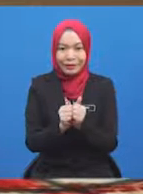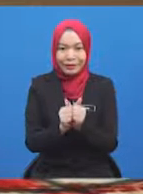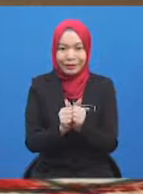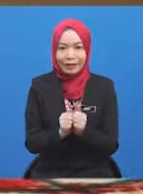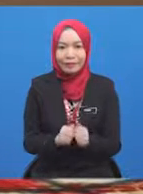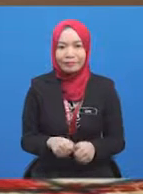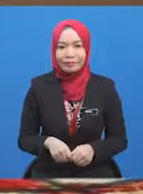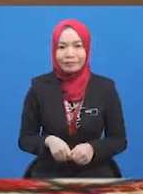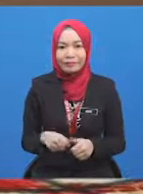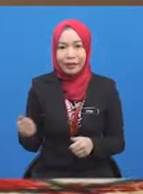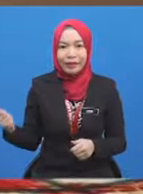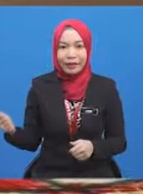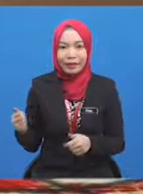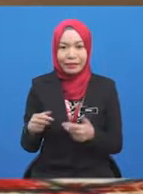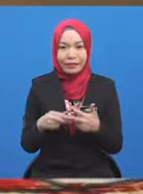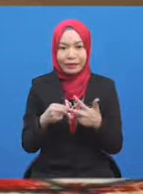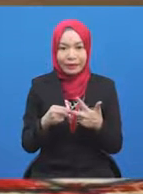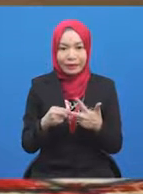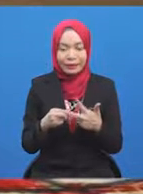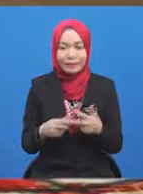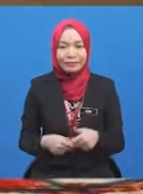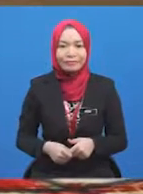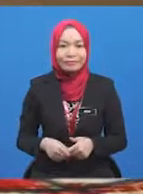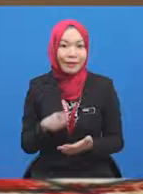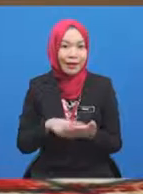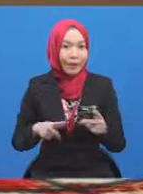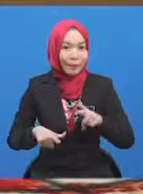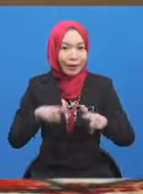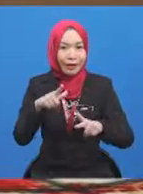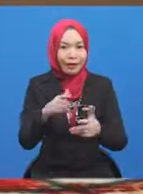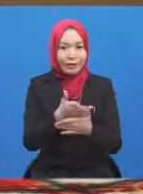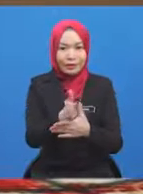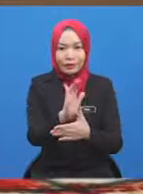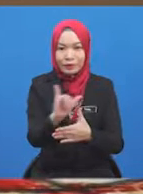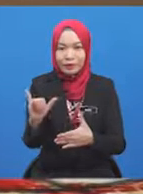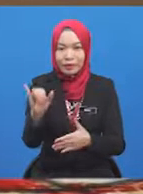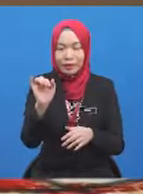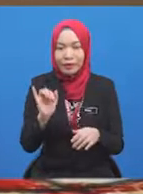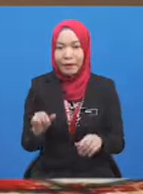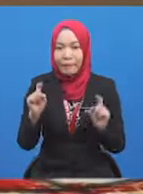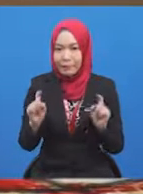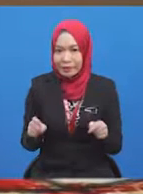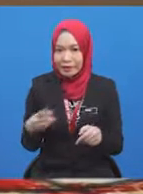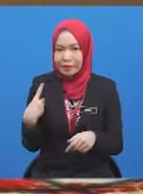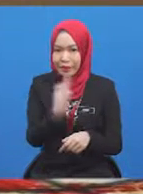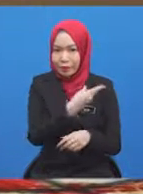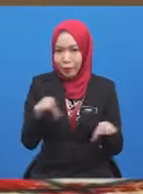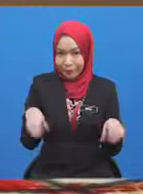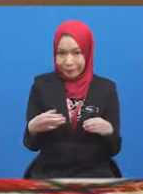Biasanya, selepas kita melukis, apakah langkah seterusnya yang perlu kita buat, ya, murid-murid?